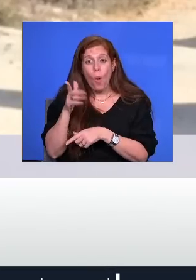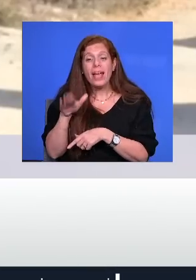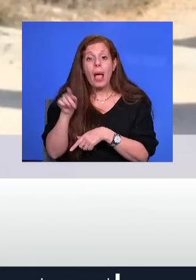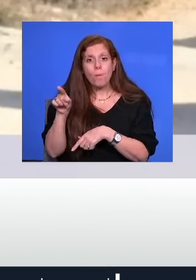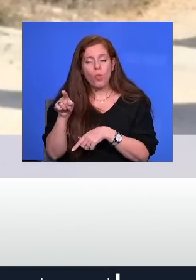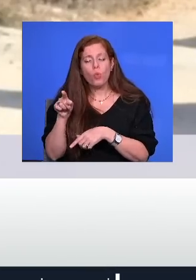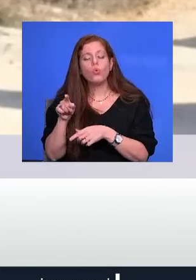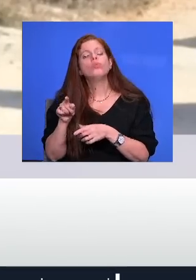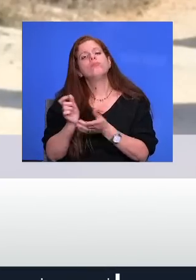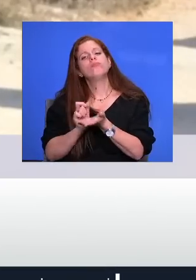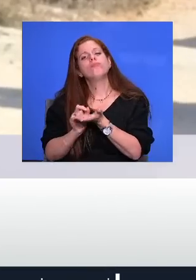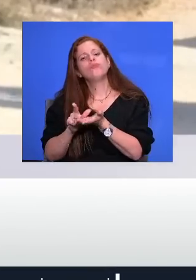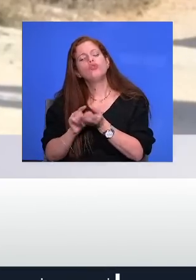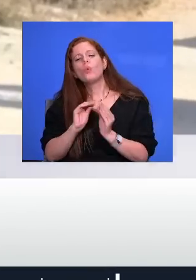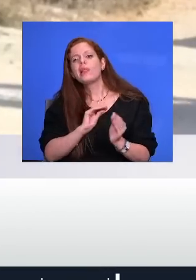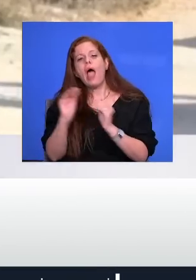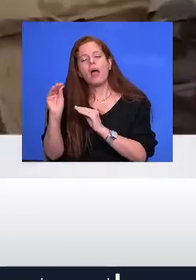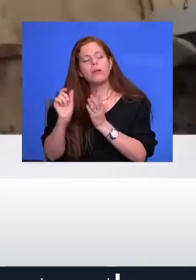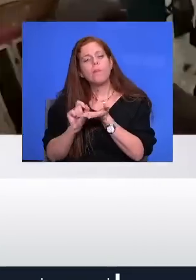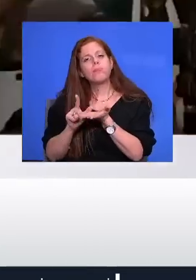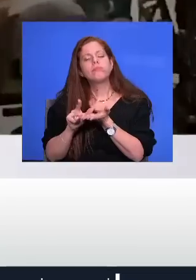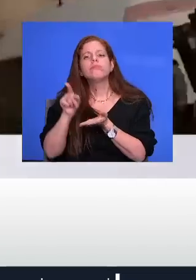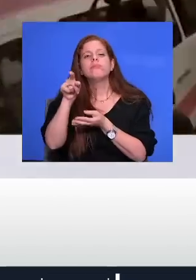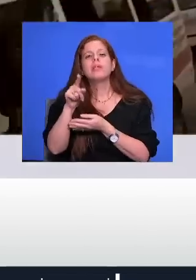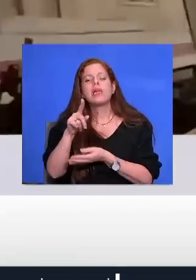יודח מלחימה. בתחקיר שהגיע עד לאלוף